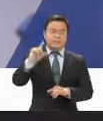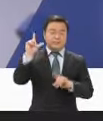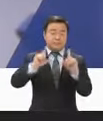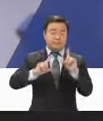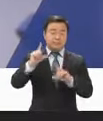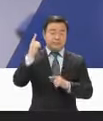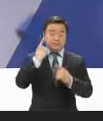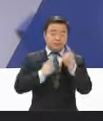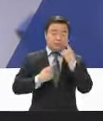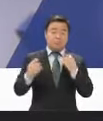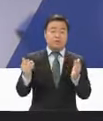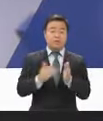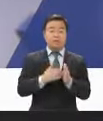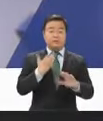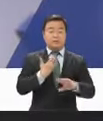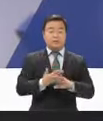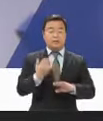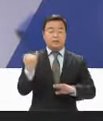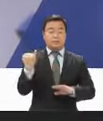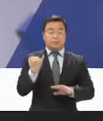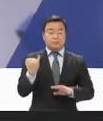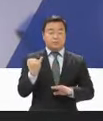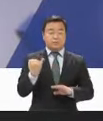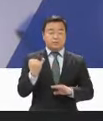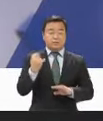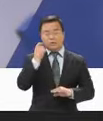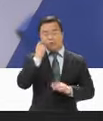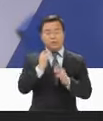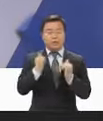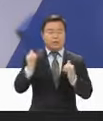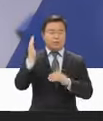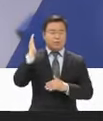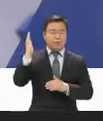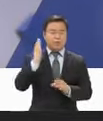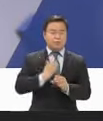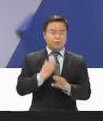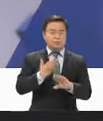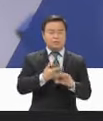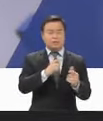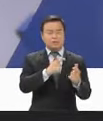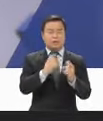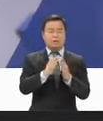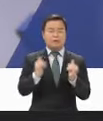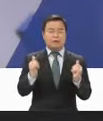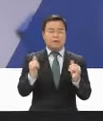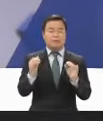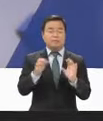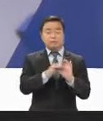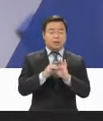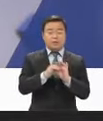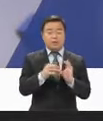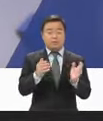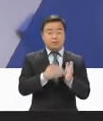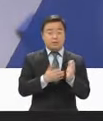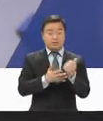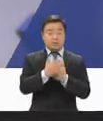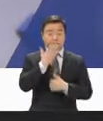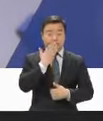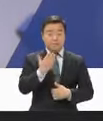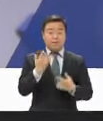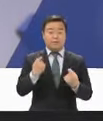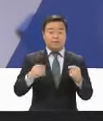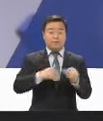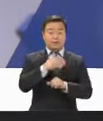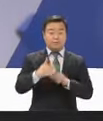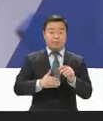이제 그 안에 다른 연예인의 존재까지 암시되고 있어서 지금도 또 다른 연예인한테까지도 문제 불똥이 튈 수 있는 그런 상황으로